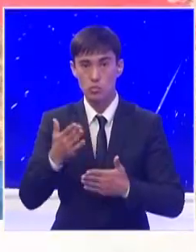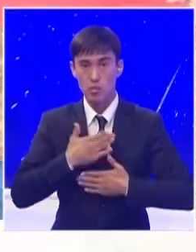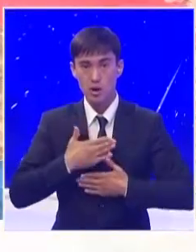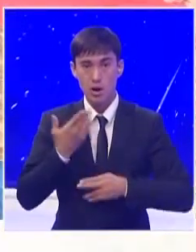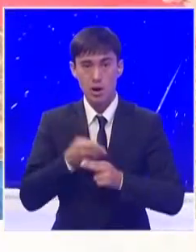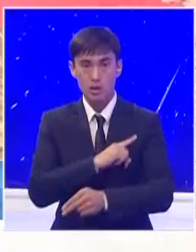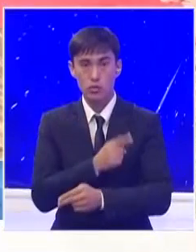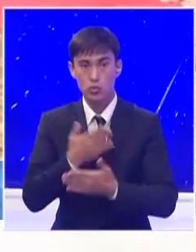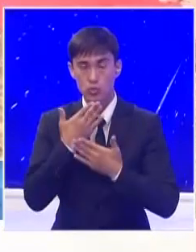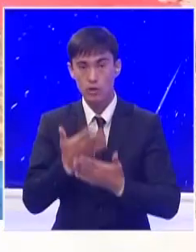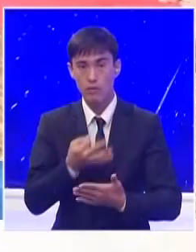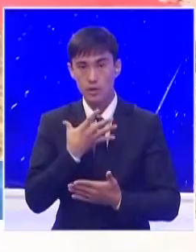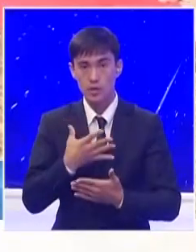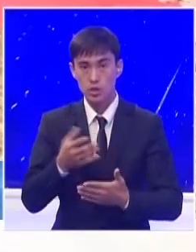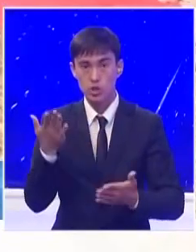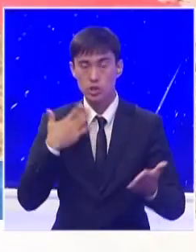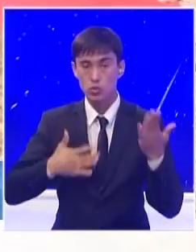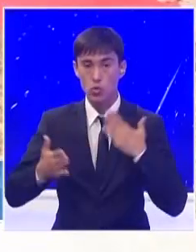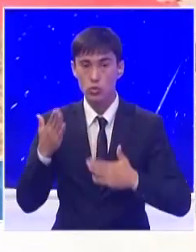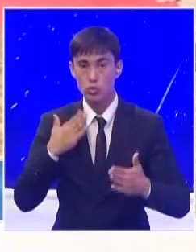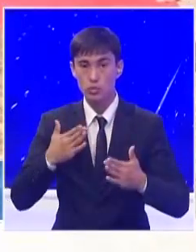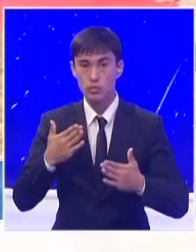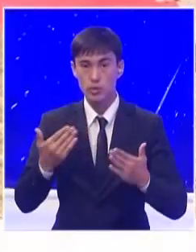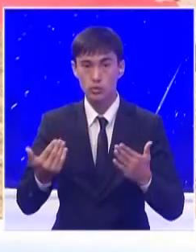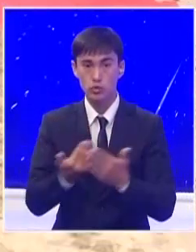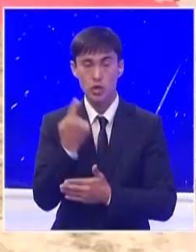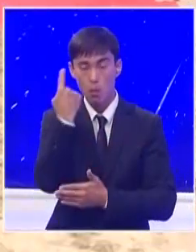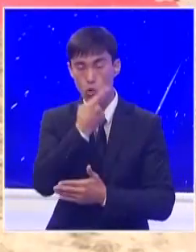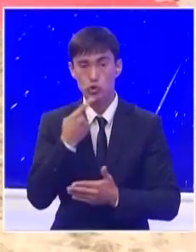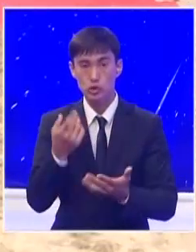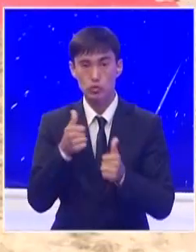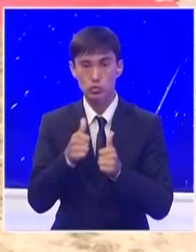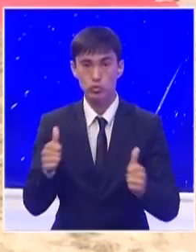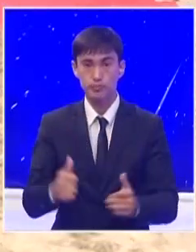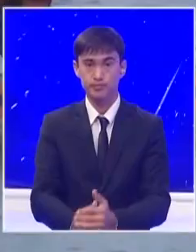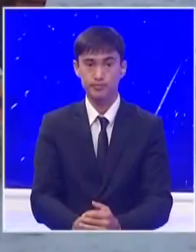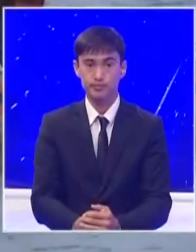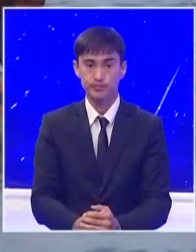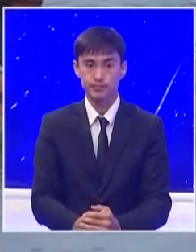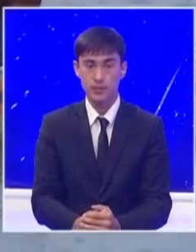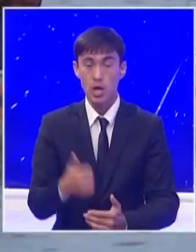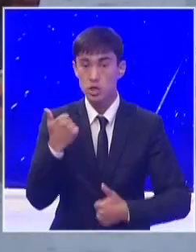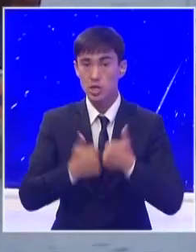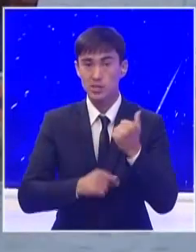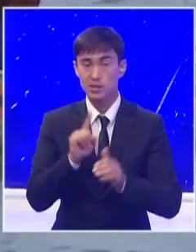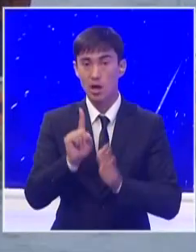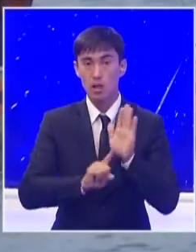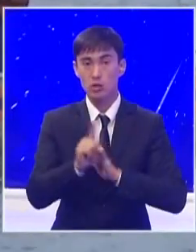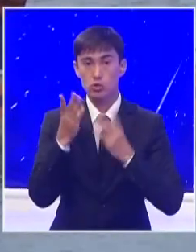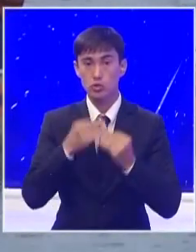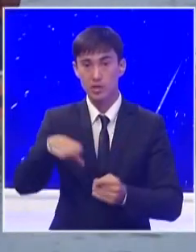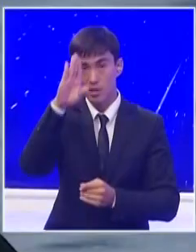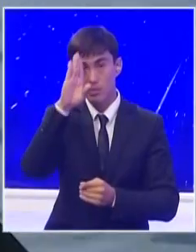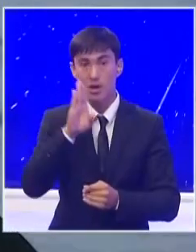қатты ұнап жатыр. Жақсы көңілгімен қайталанбас эмоция алдым. Жарыстың алғашқы күні ерлер мен